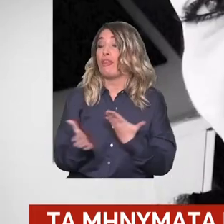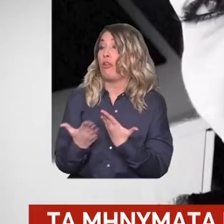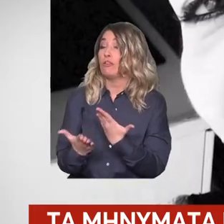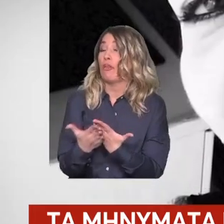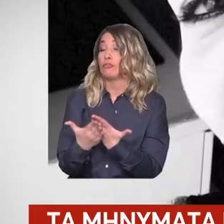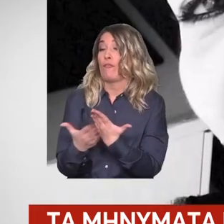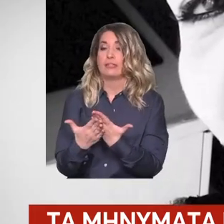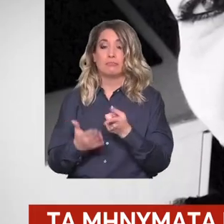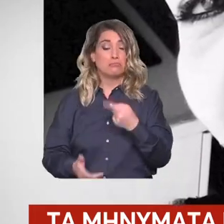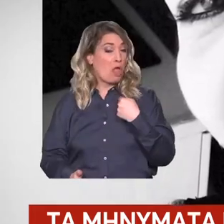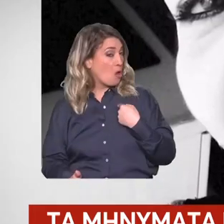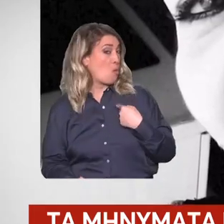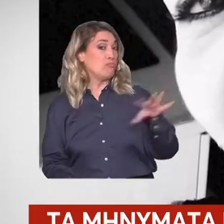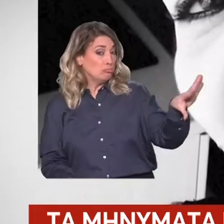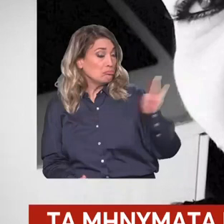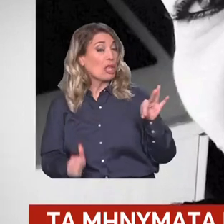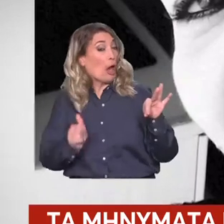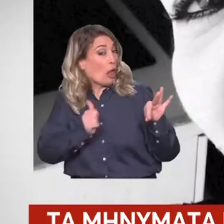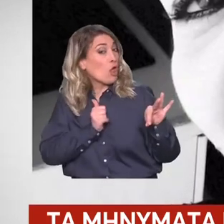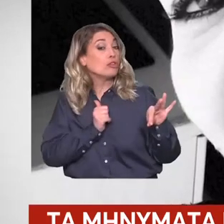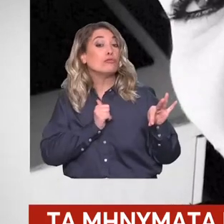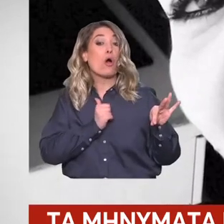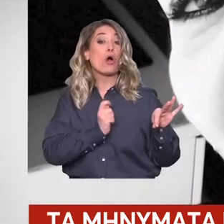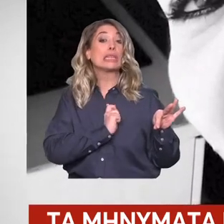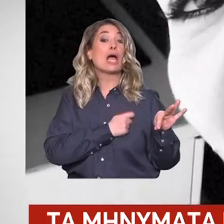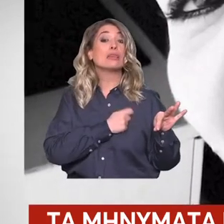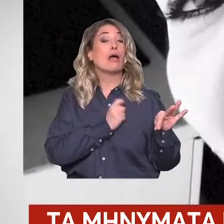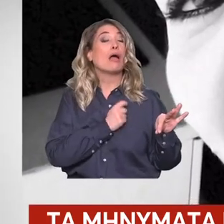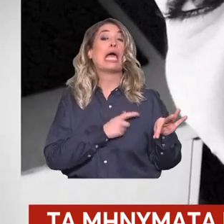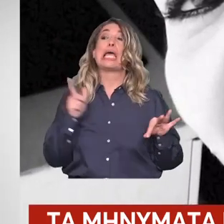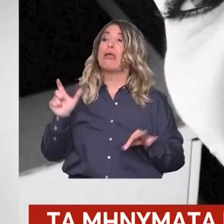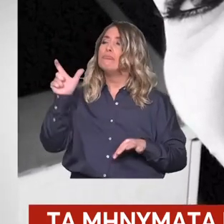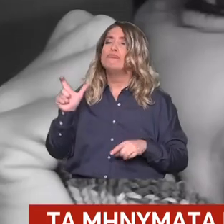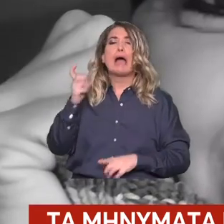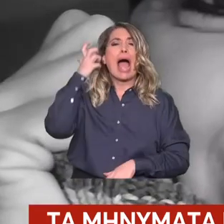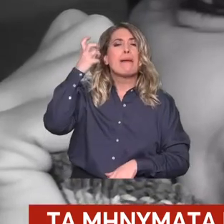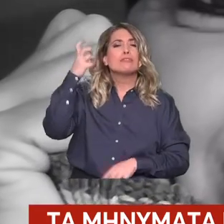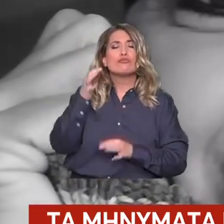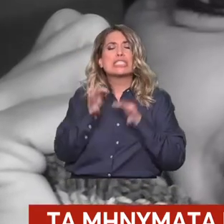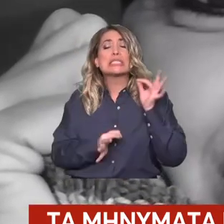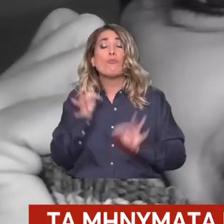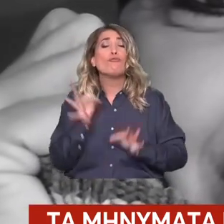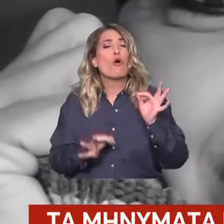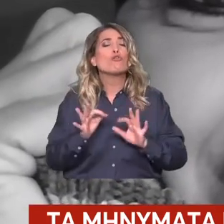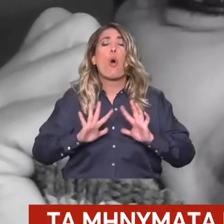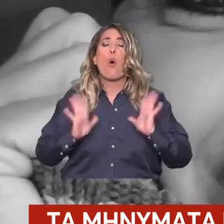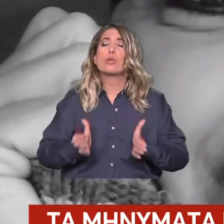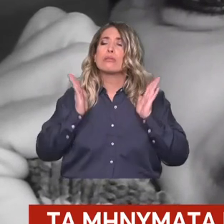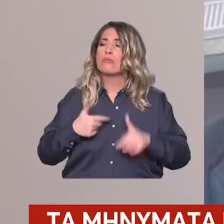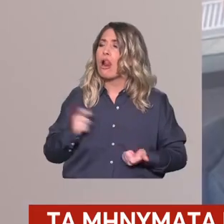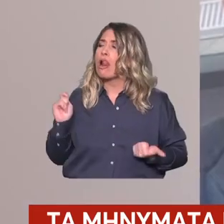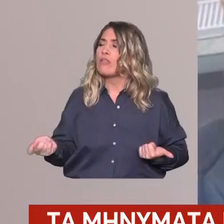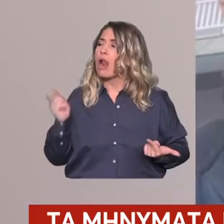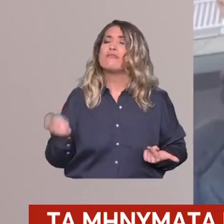Θα βάλω και ιδιωτικό ερευνητή από εδώ και πέρα. Και τεχνικούς συμβούλους αν χρειαστεί, θα κάνω οτιδήποτε χρειαστεί για την ανέβρεσή